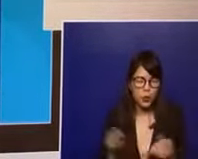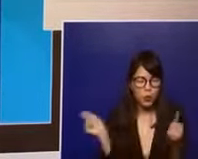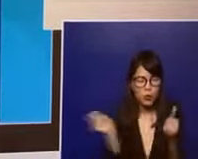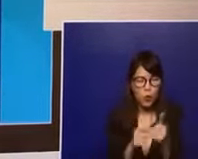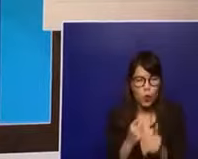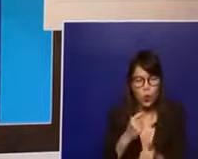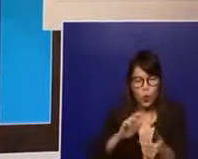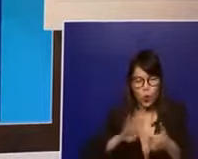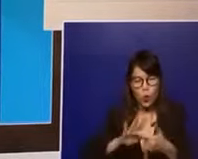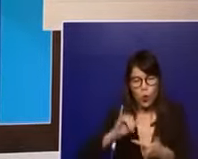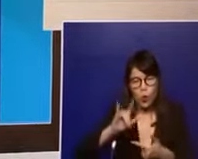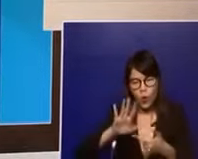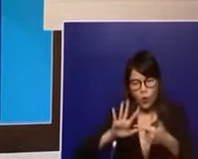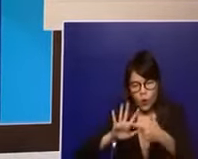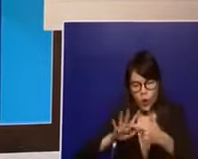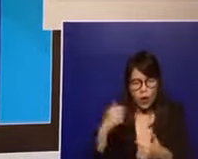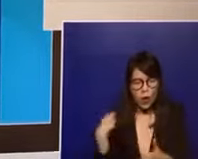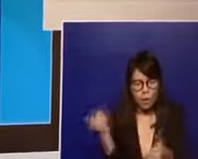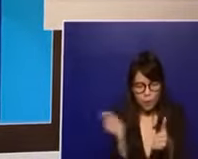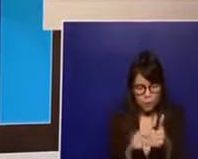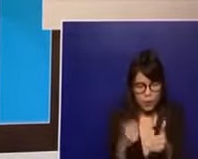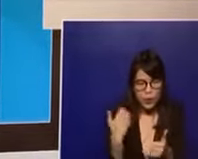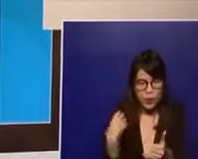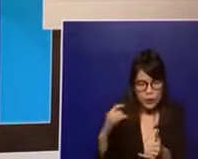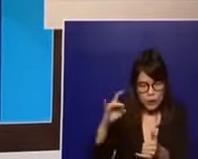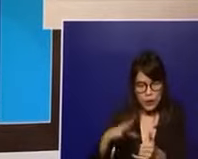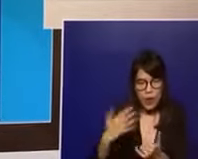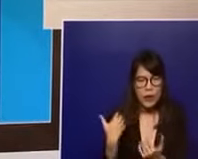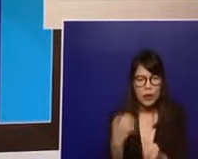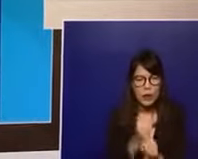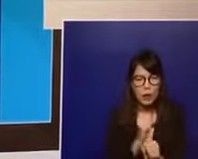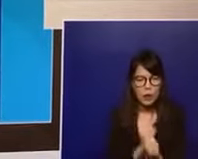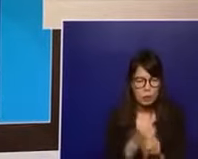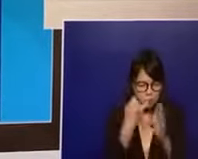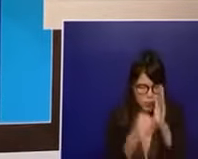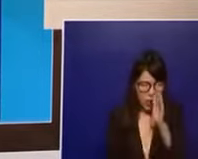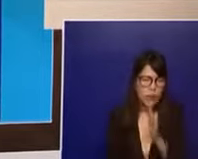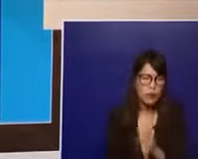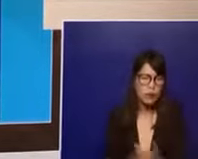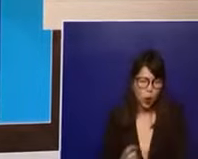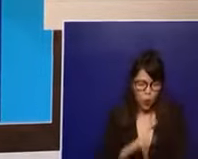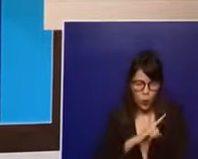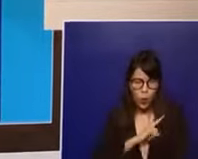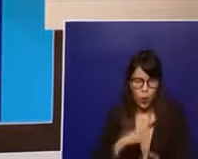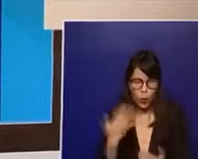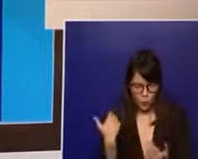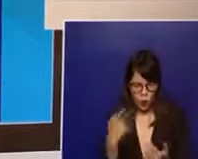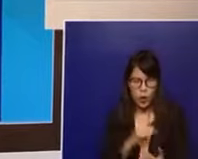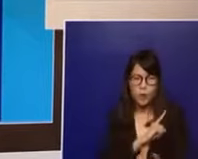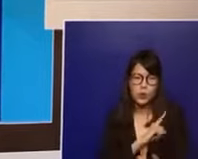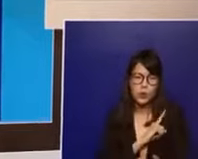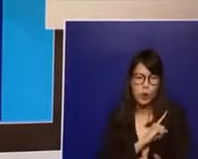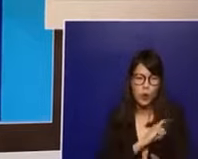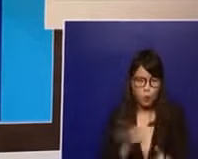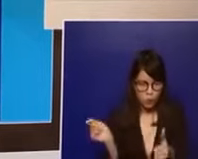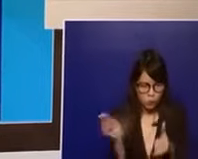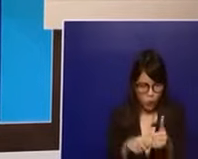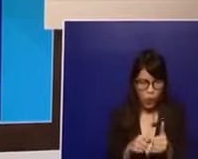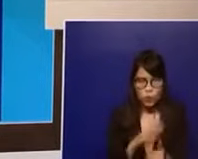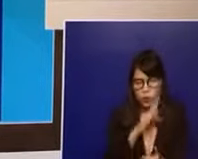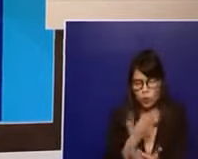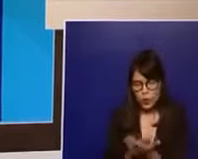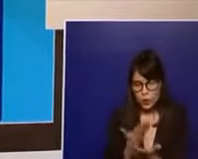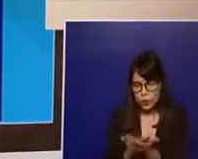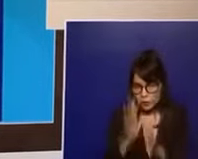ไม่ว่าความผิดนั้นจะร้ายแรงหรือเล็กน้อยก็ทำให้คนทำผิดเล็กน้อยเหล่านั้นต้องรับโทษปรับทีนี้ถ้าใครไม่มีเงินจ่าย